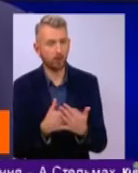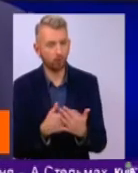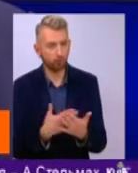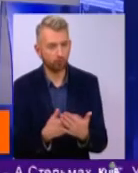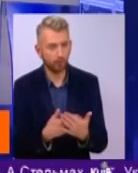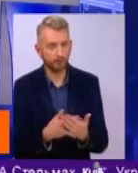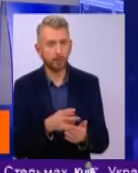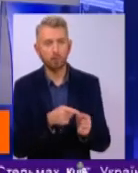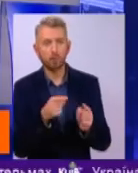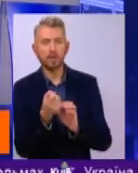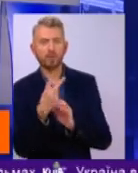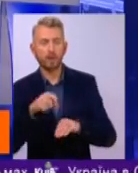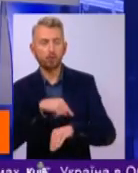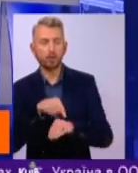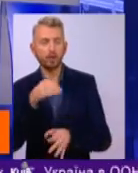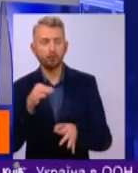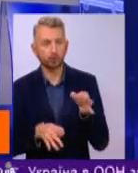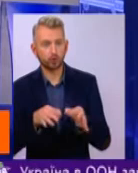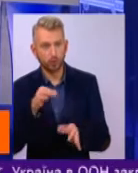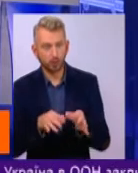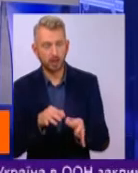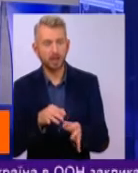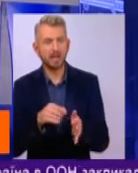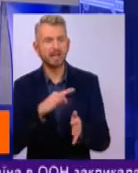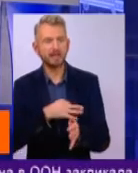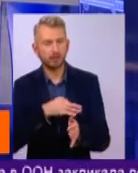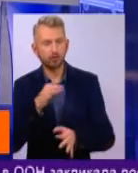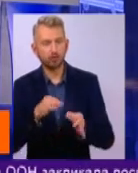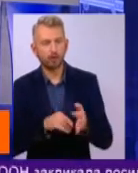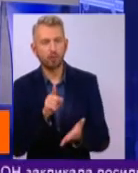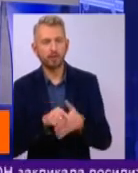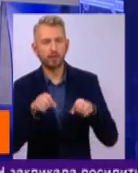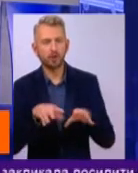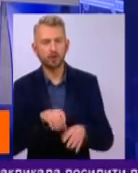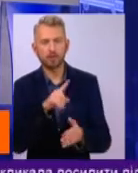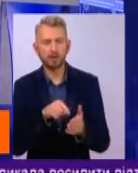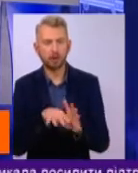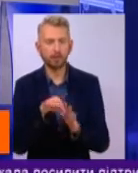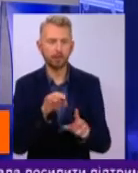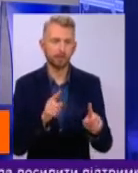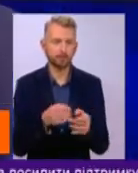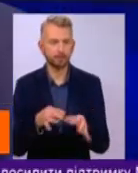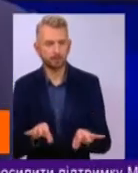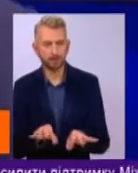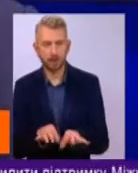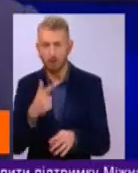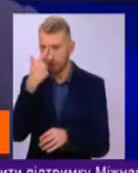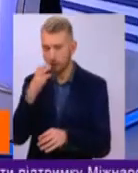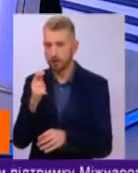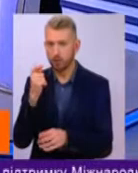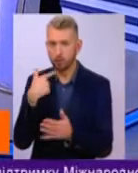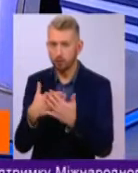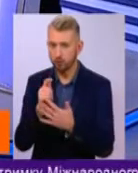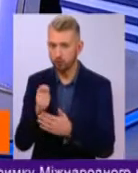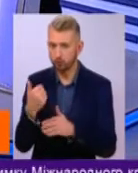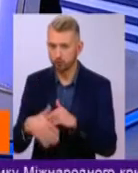і на протязі 12 годин суд. Слідчий суддя повинен вирішити питання про обрання запобіжного заходу. Повідомлення про підозру вручене вже?